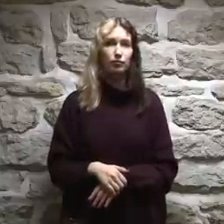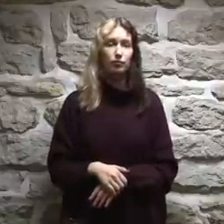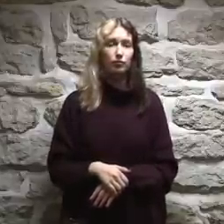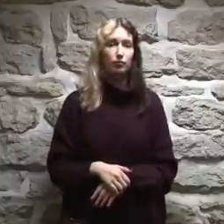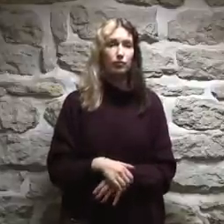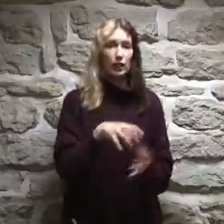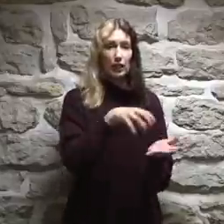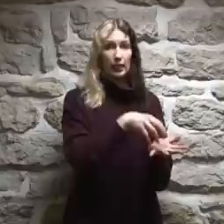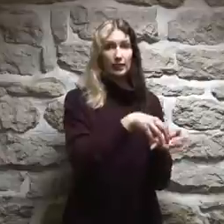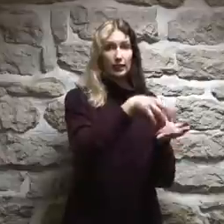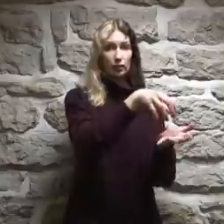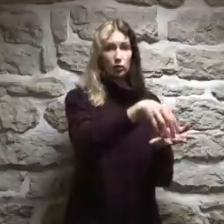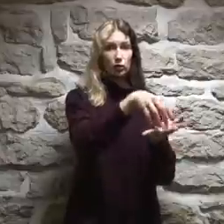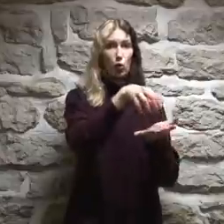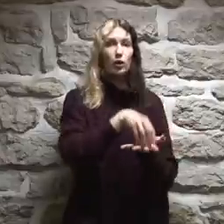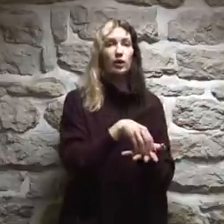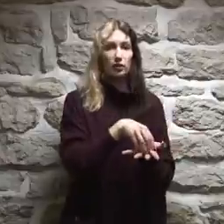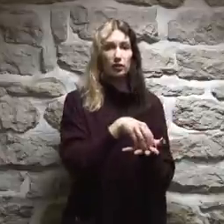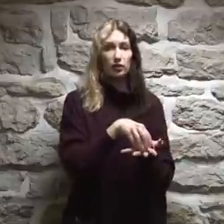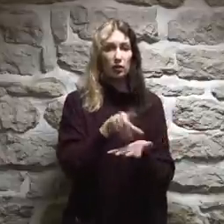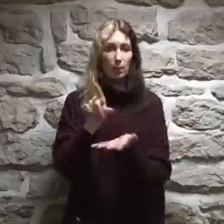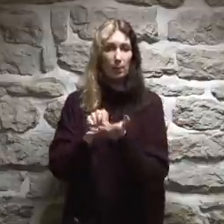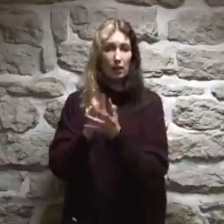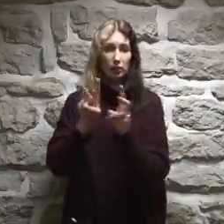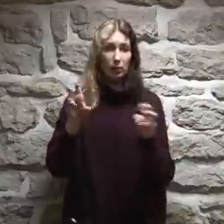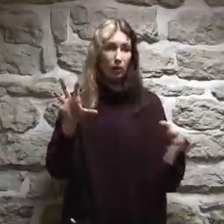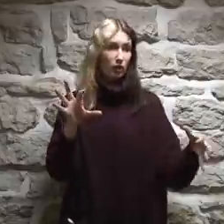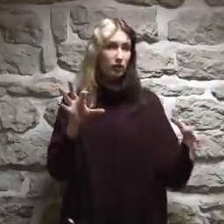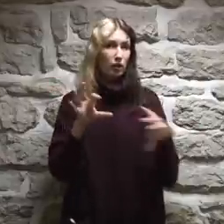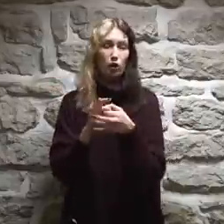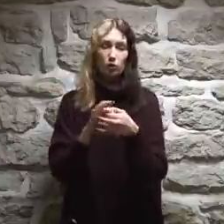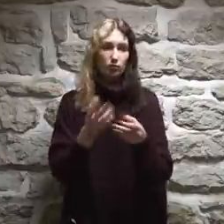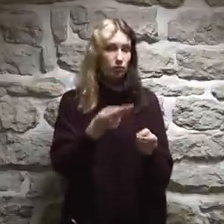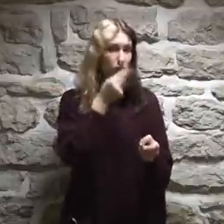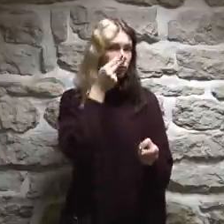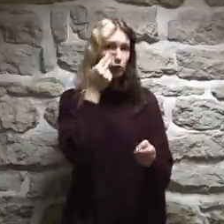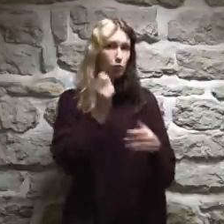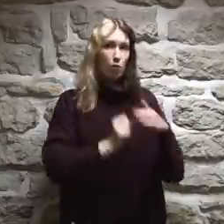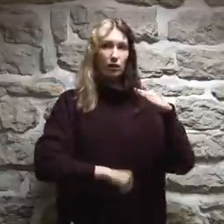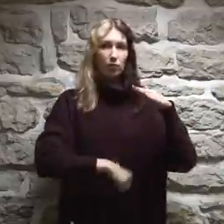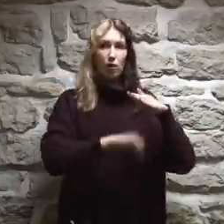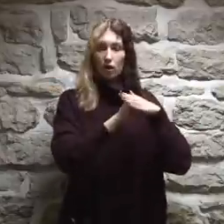institutsioonid, kes sellega on seotud, tegelevad kõik selleks,